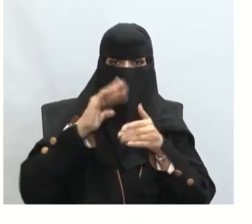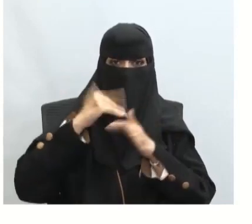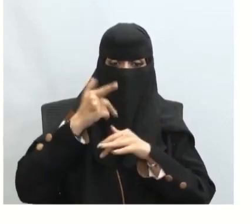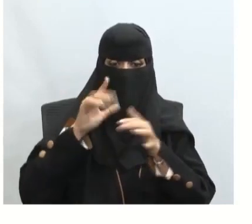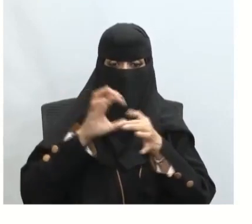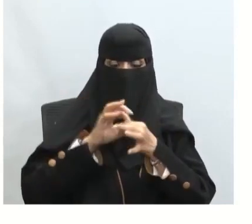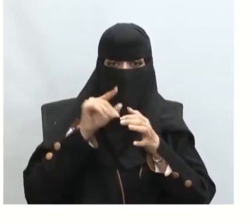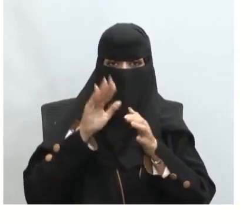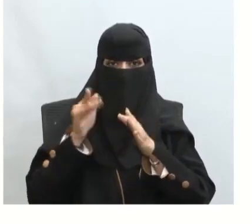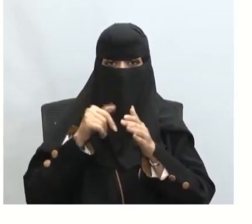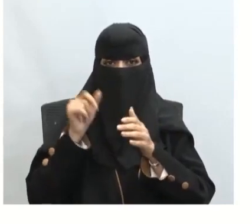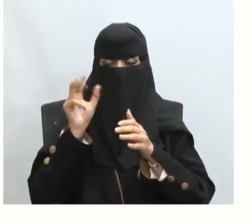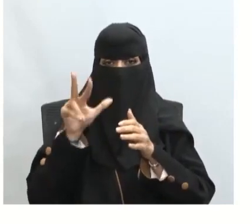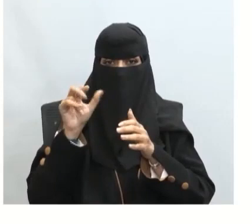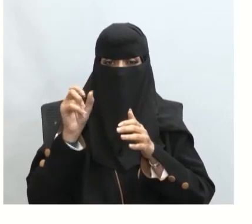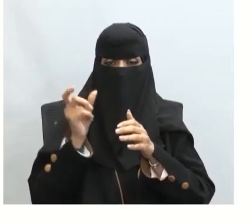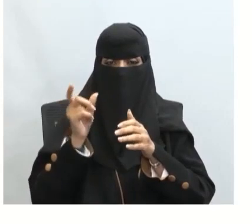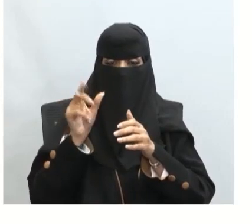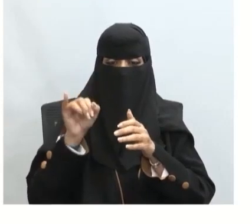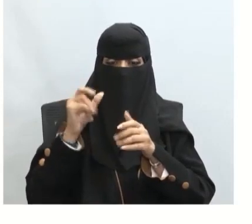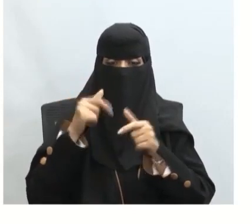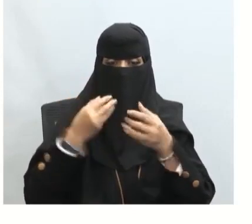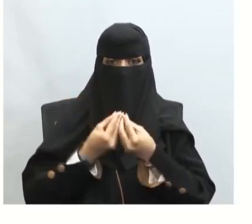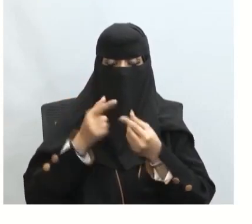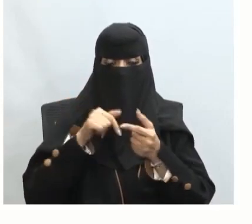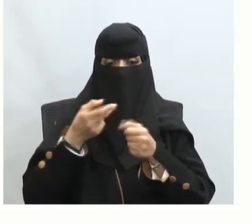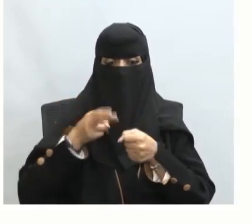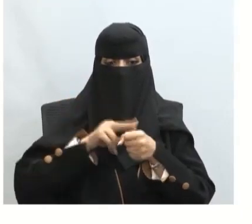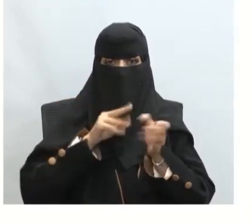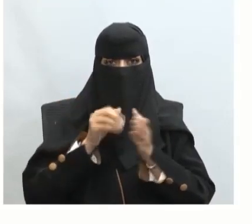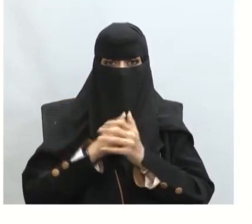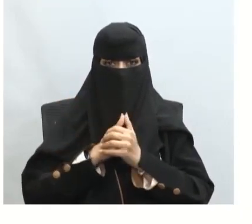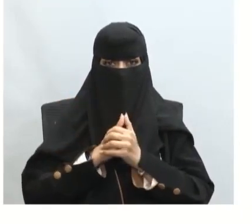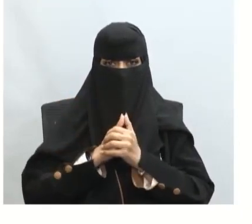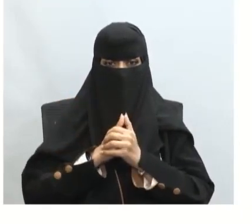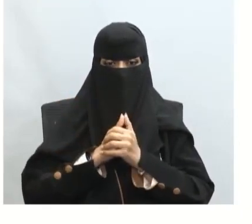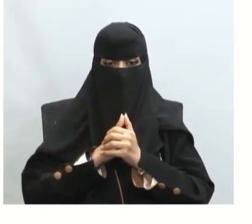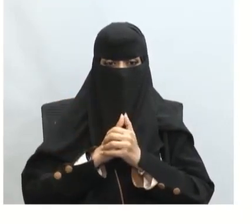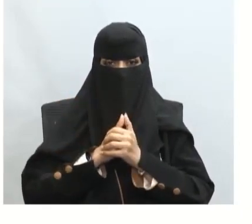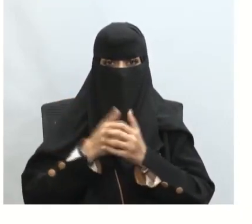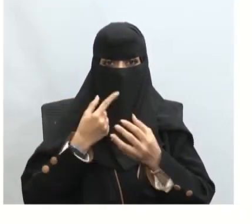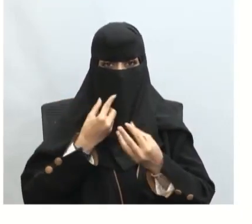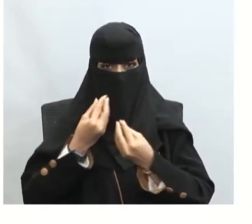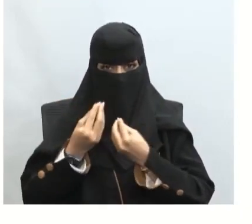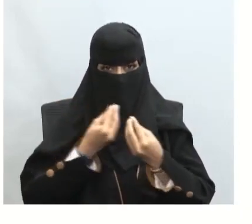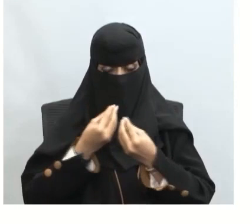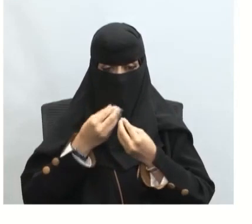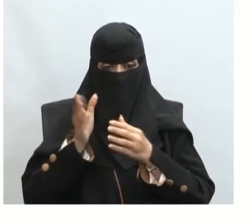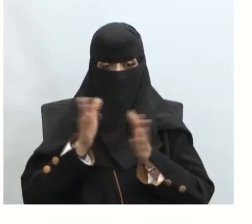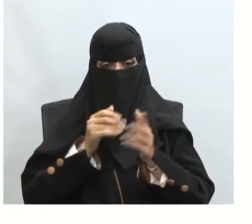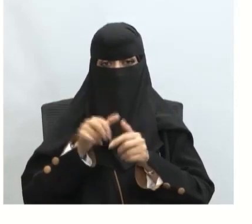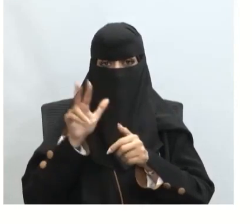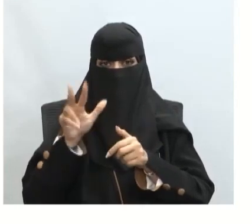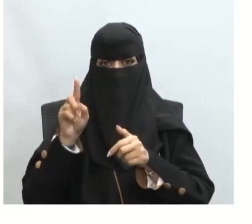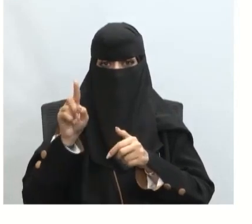الناتجه عن ترابط الموني مرات معا اذا نعيد هنا تفاعلات البلمره هي